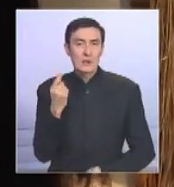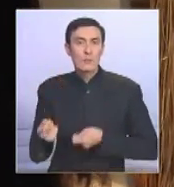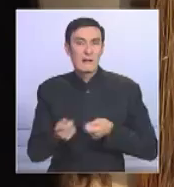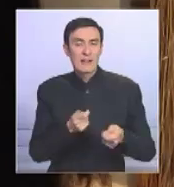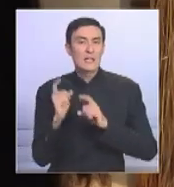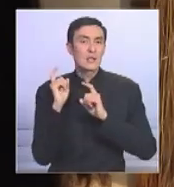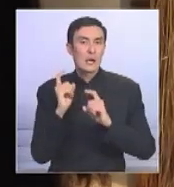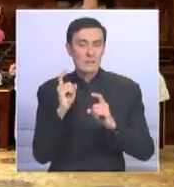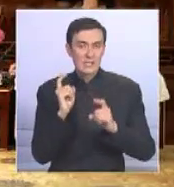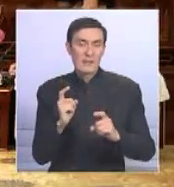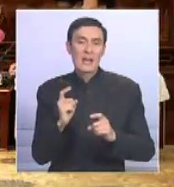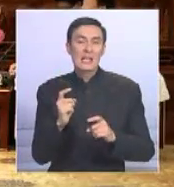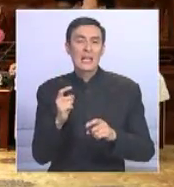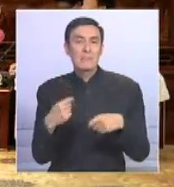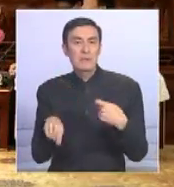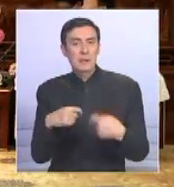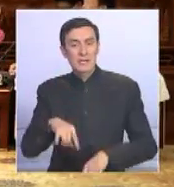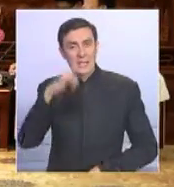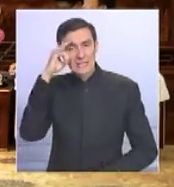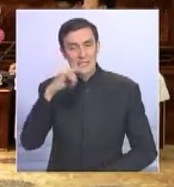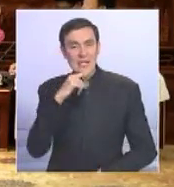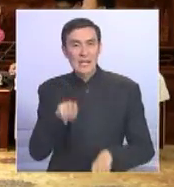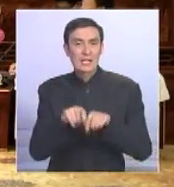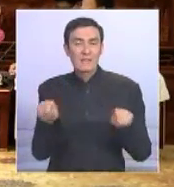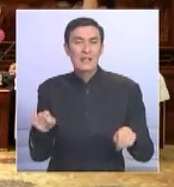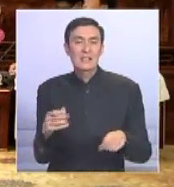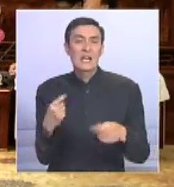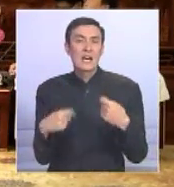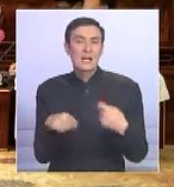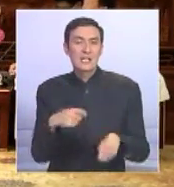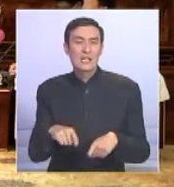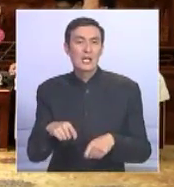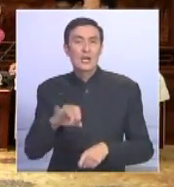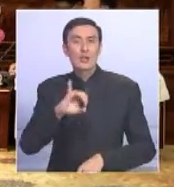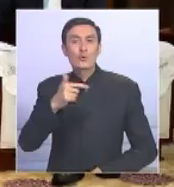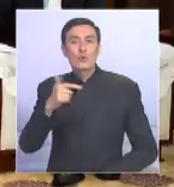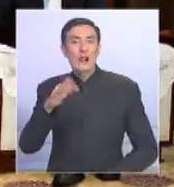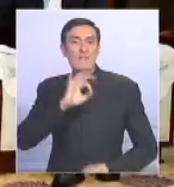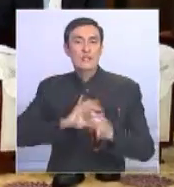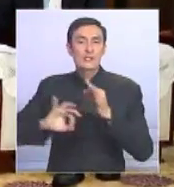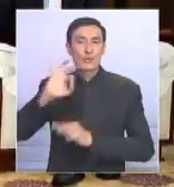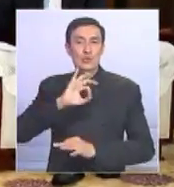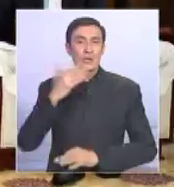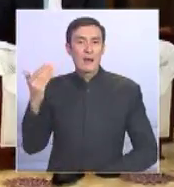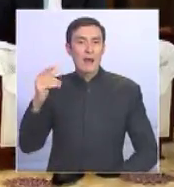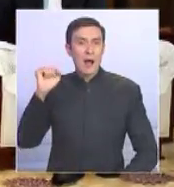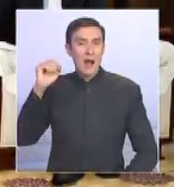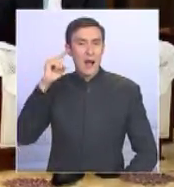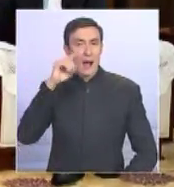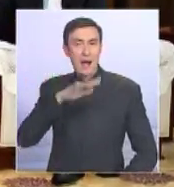Для казахстанских предпринимателей через Юньнань открывается выход на рынок стран Юго-Восточной Азии.